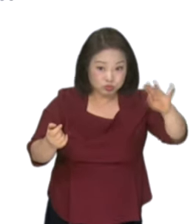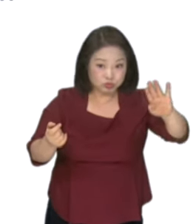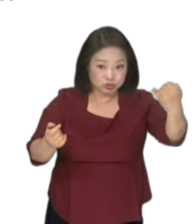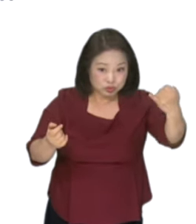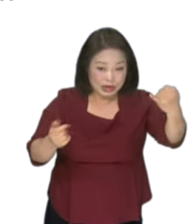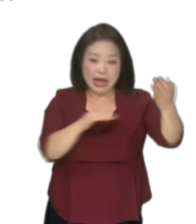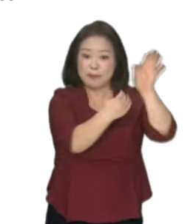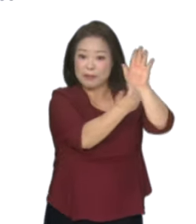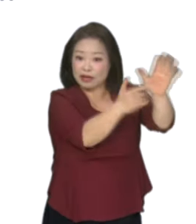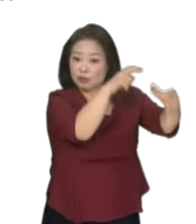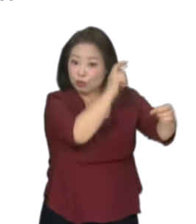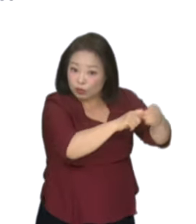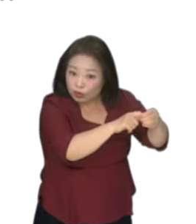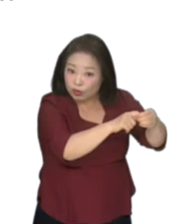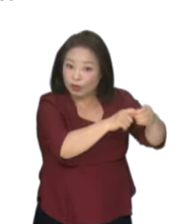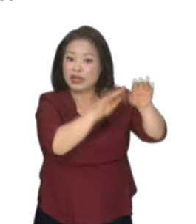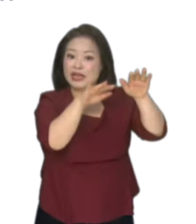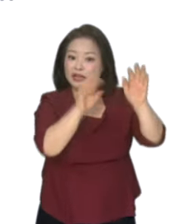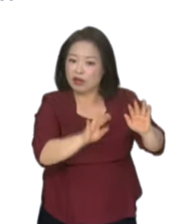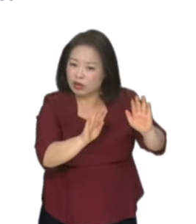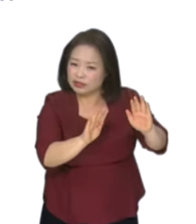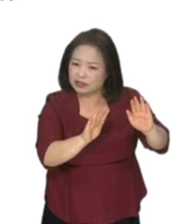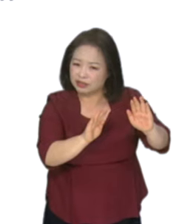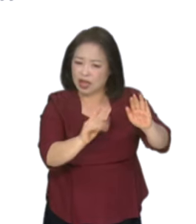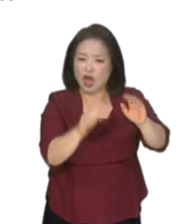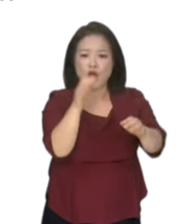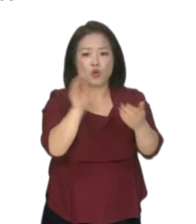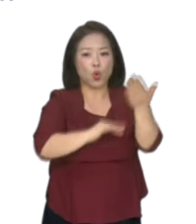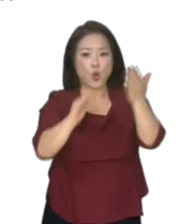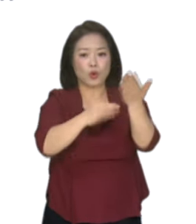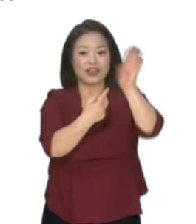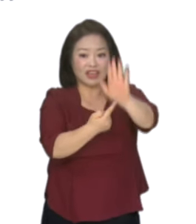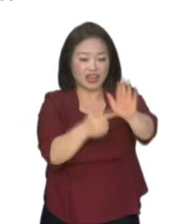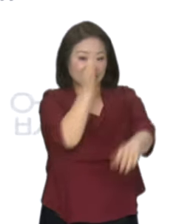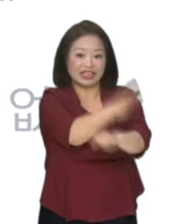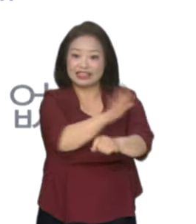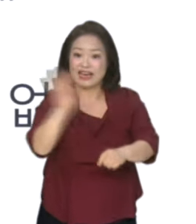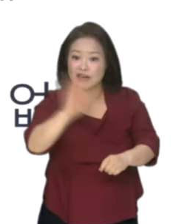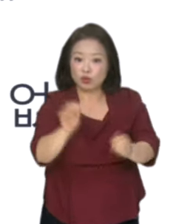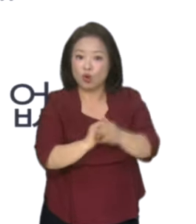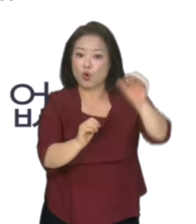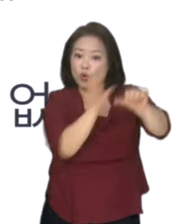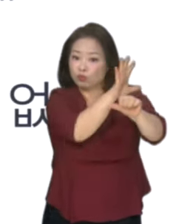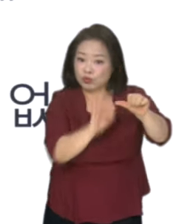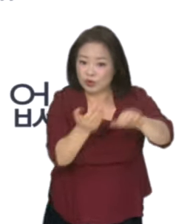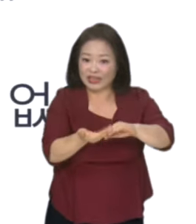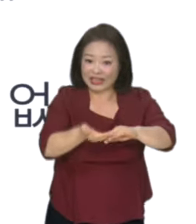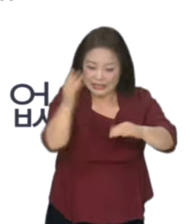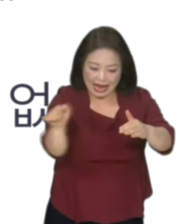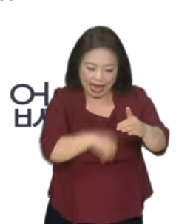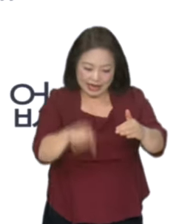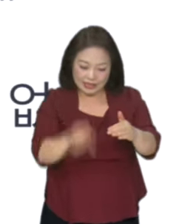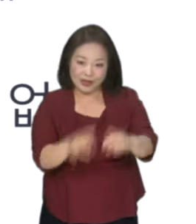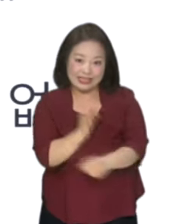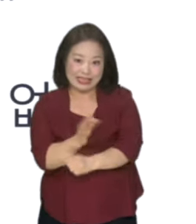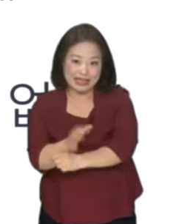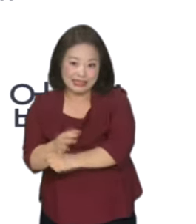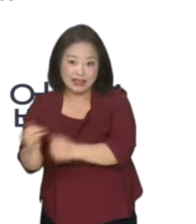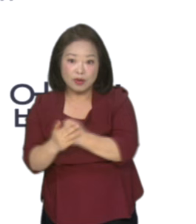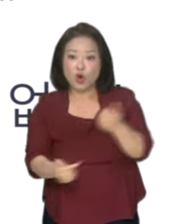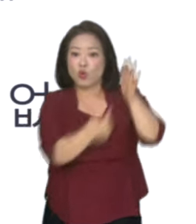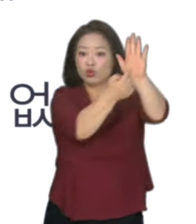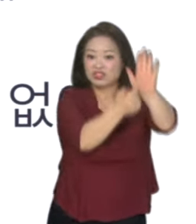저지라는 목적을 숨기기 위해 대항 공개 매수를 하지 않았고 5% 이상 장내 매수하면서 공시도